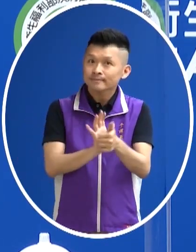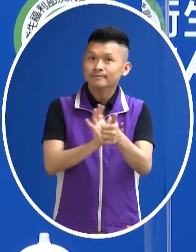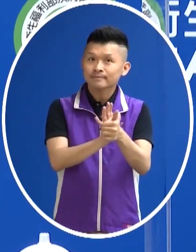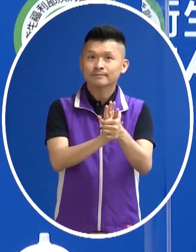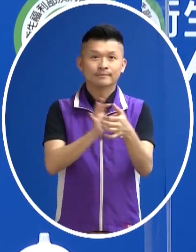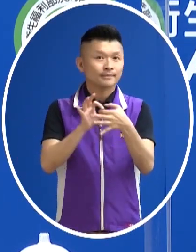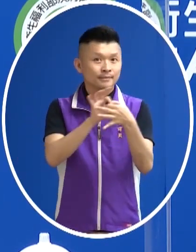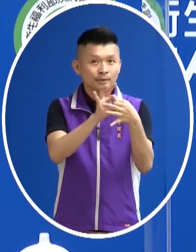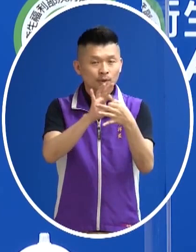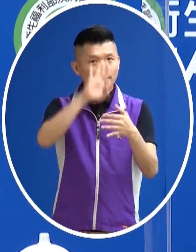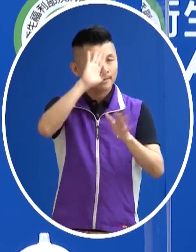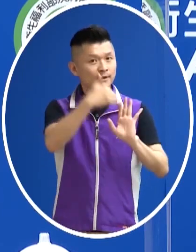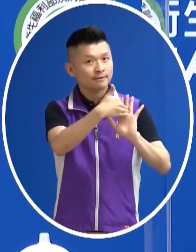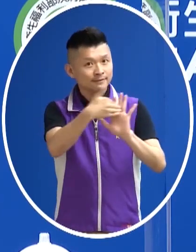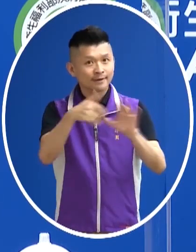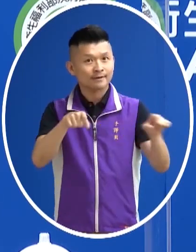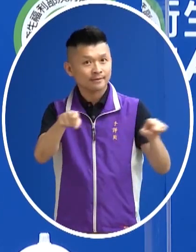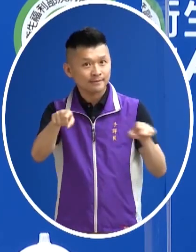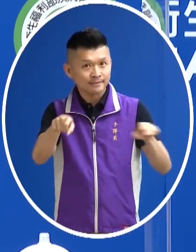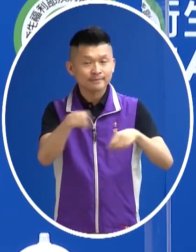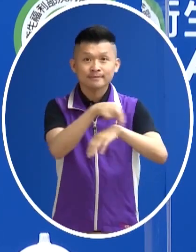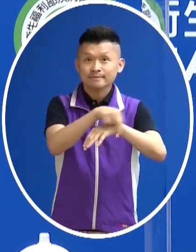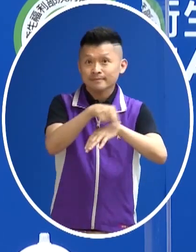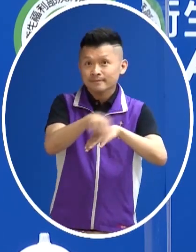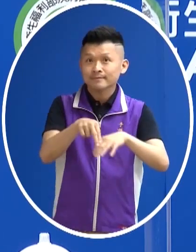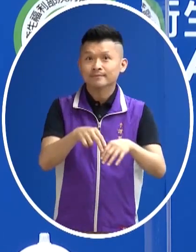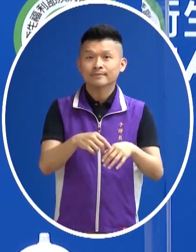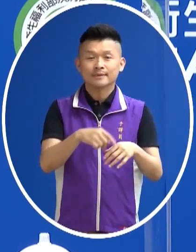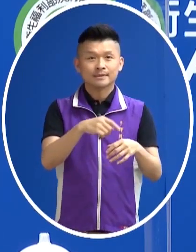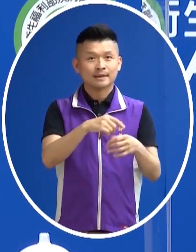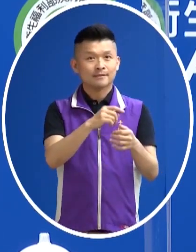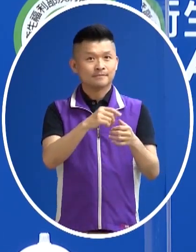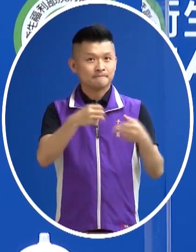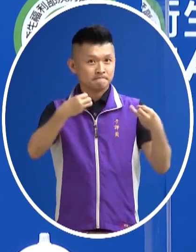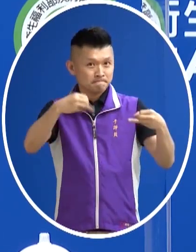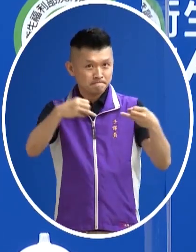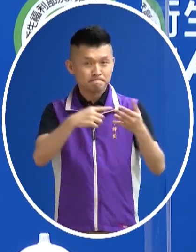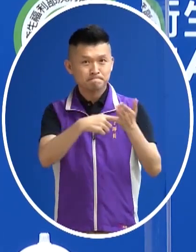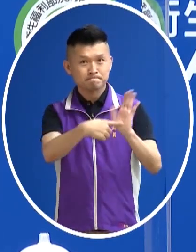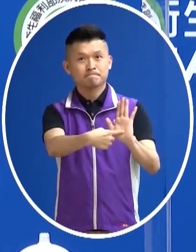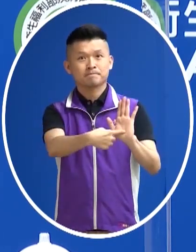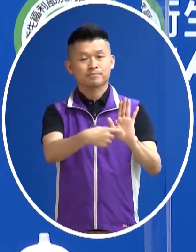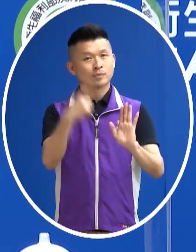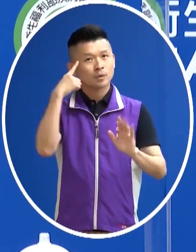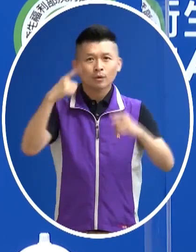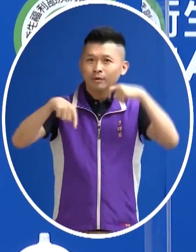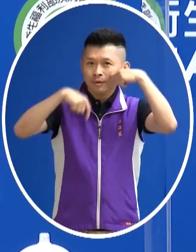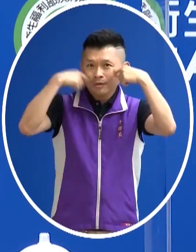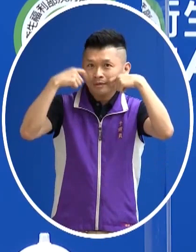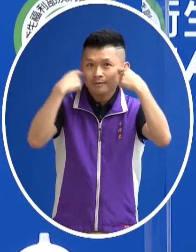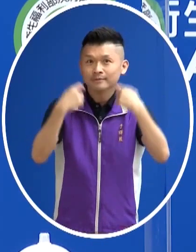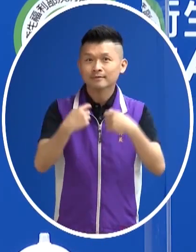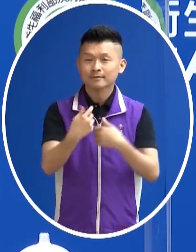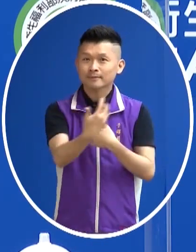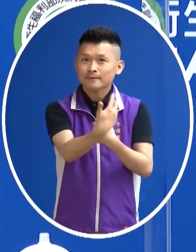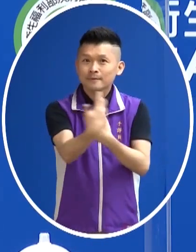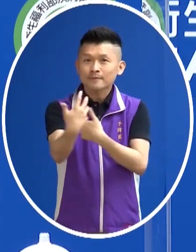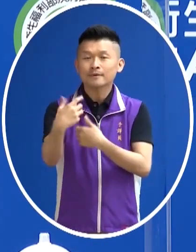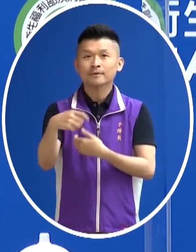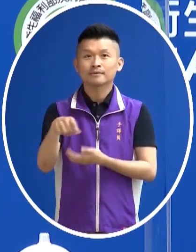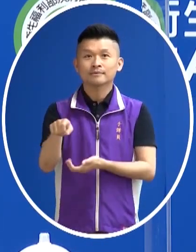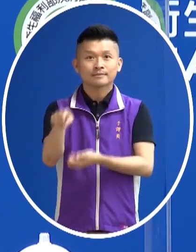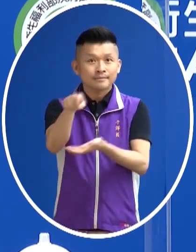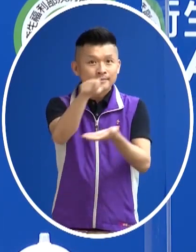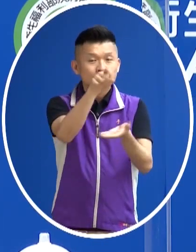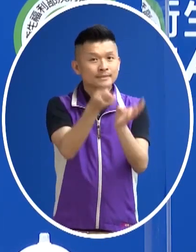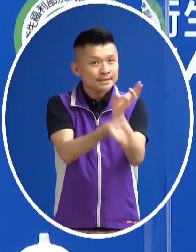相关的这些防疫的措施跟造成的一个成果哈也都非常的好奇，好也提出一些